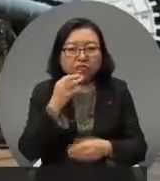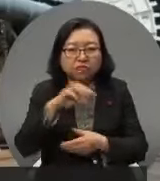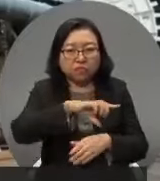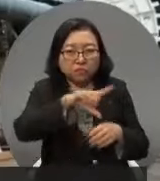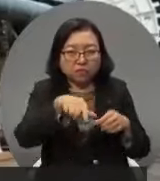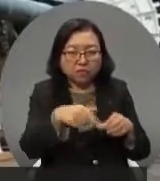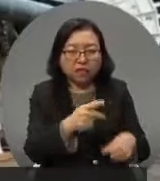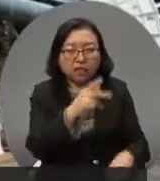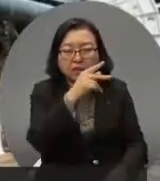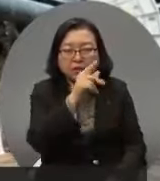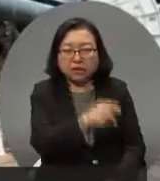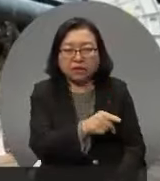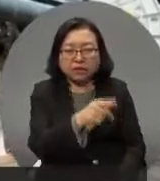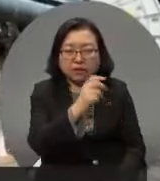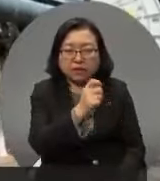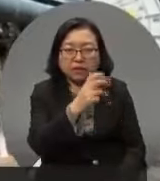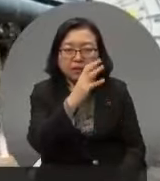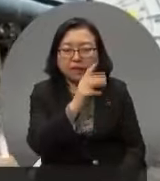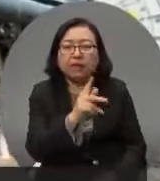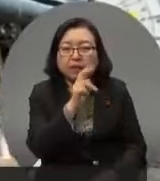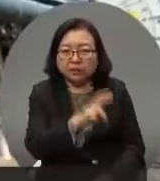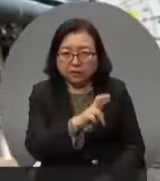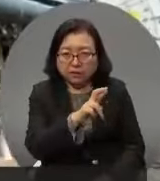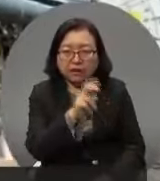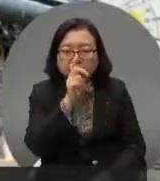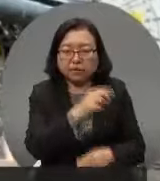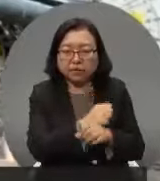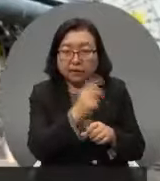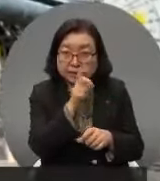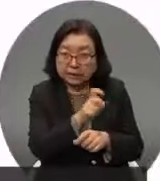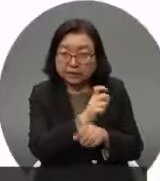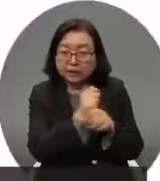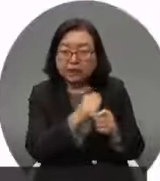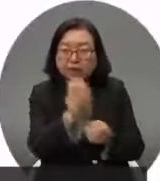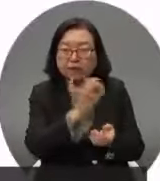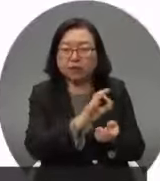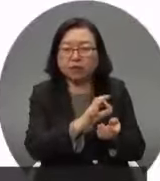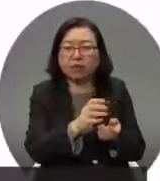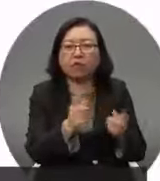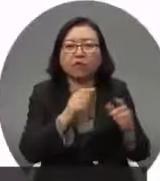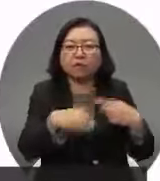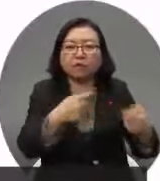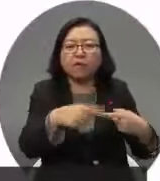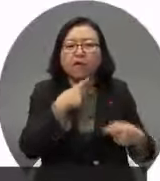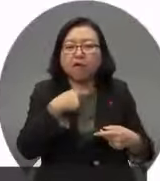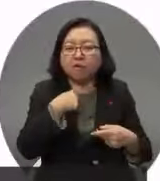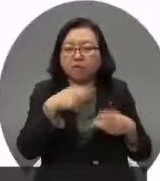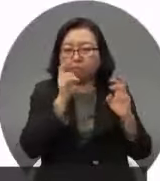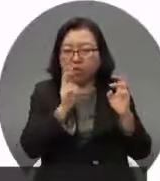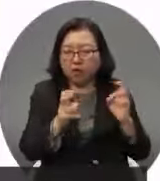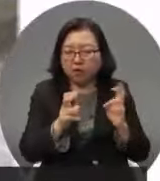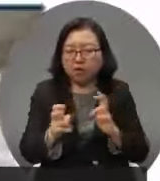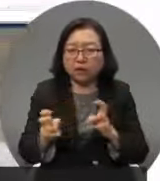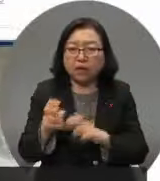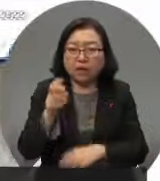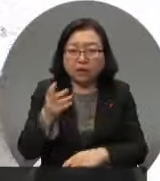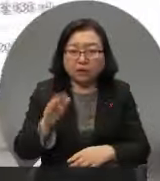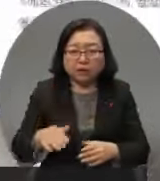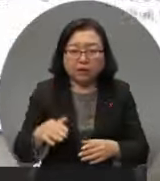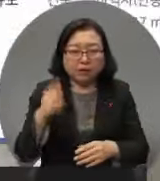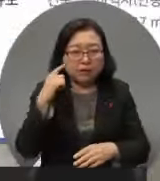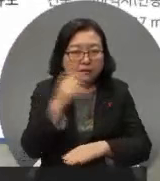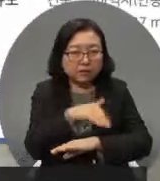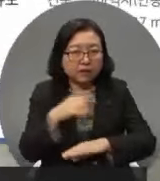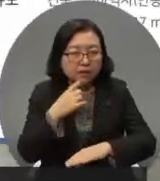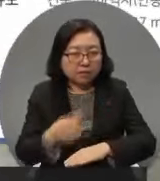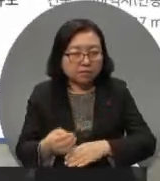대표 건설사로 참여 중인 DL 이씨입니다 아직 사업 의향서 제출한 상태지만 이들의 구상은 당초